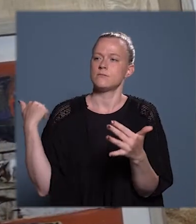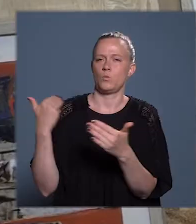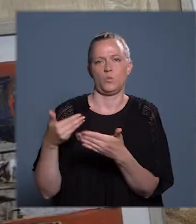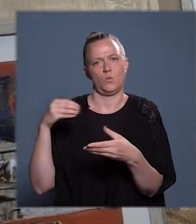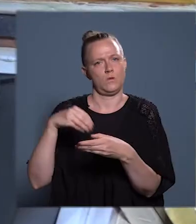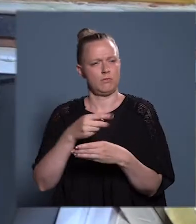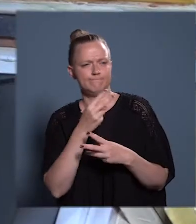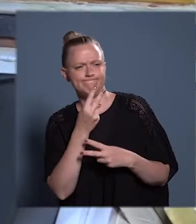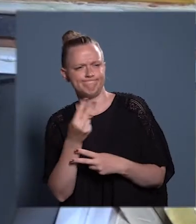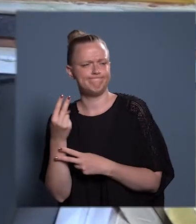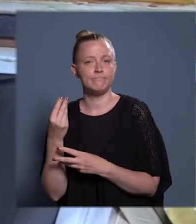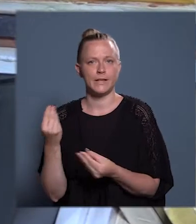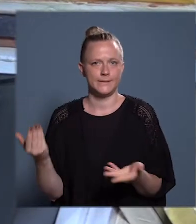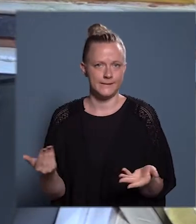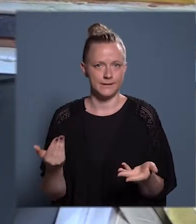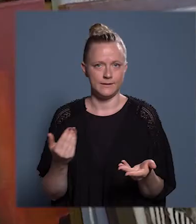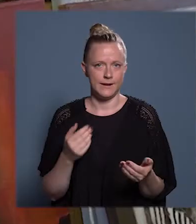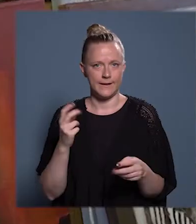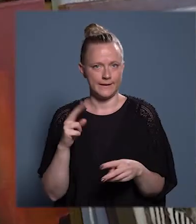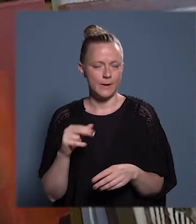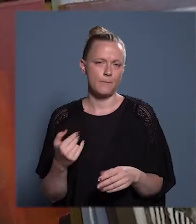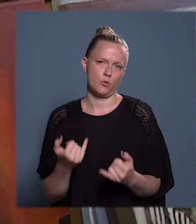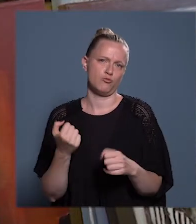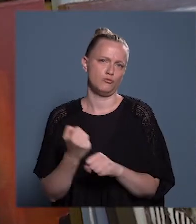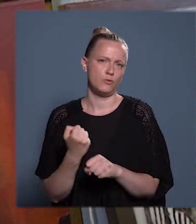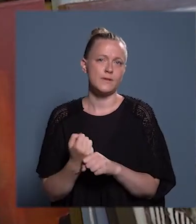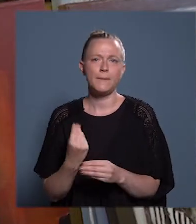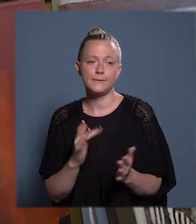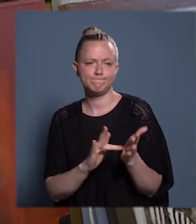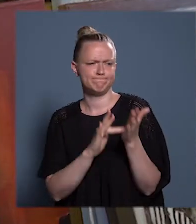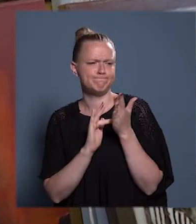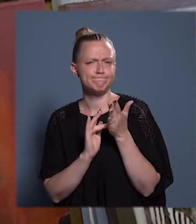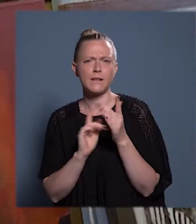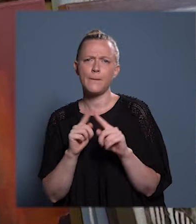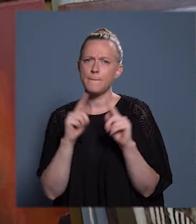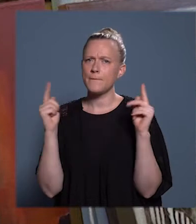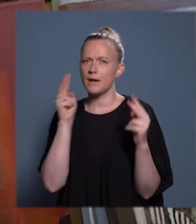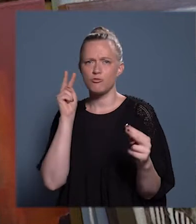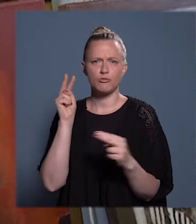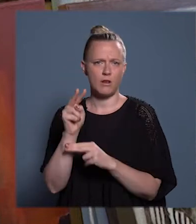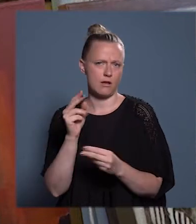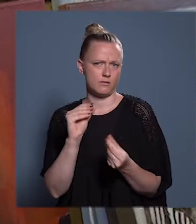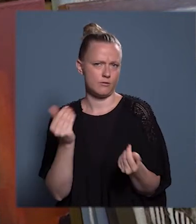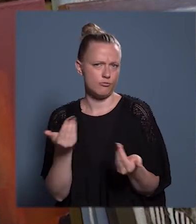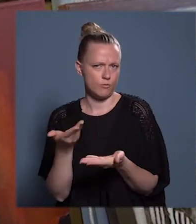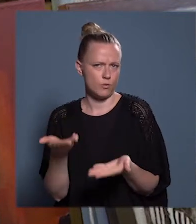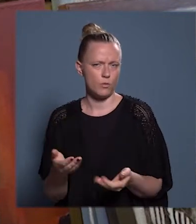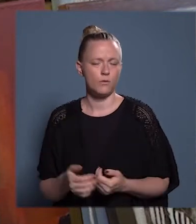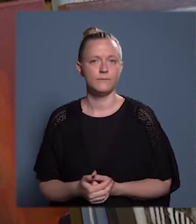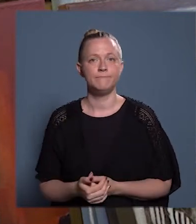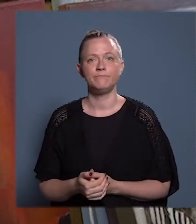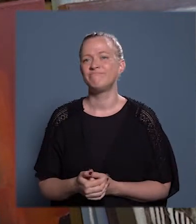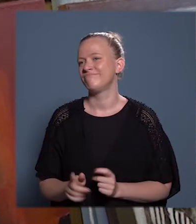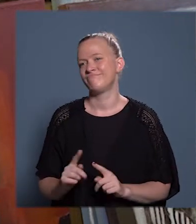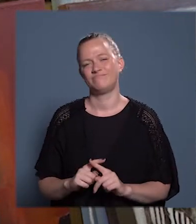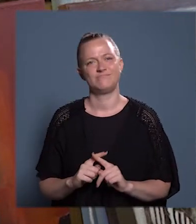azokon a képeken, amiken most dolgozik, hogy mennyiben mutatkozik meg, azt hiszem, ez egy másfajta látásmódot ad. Az teljesen